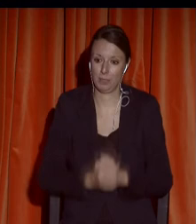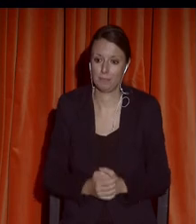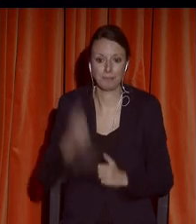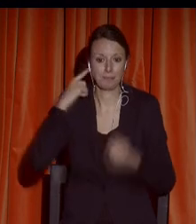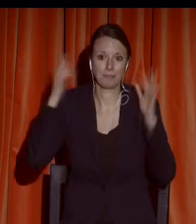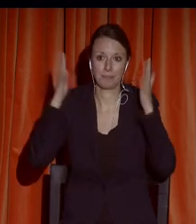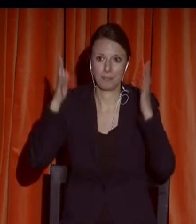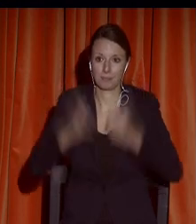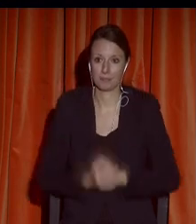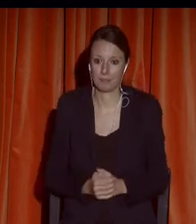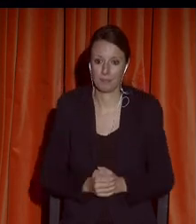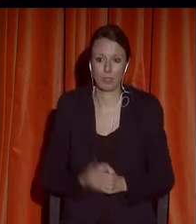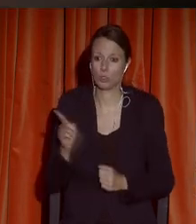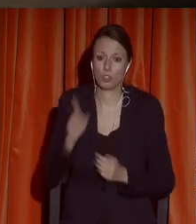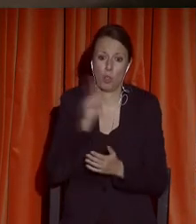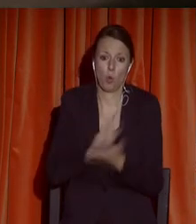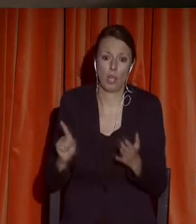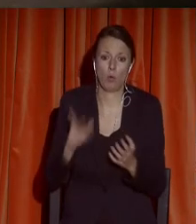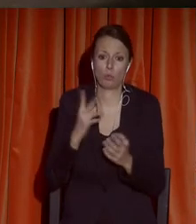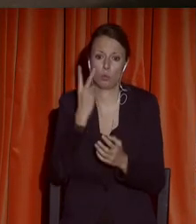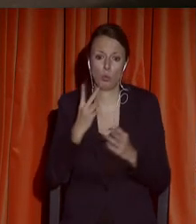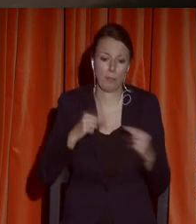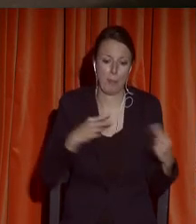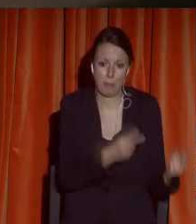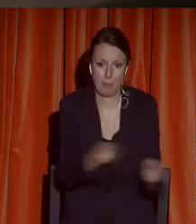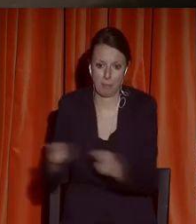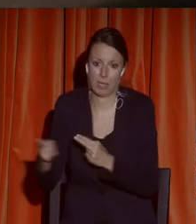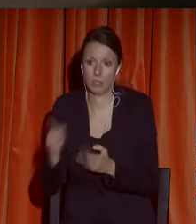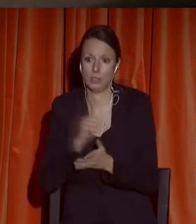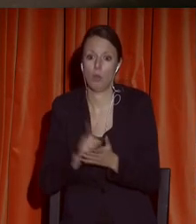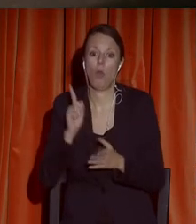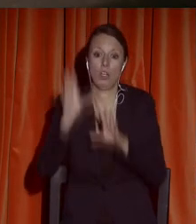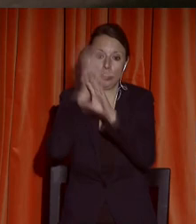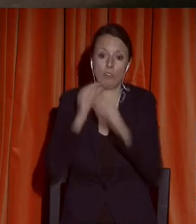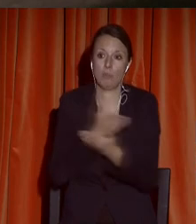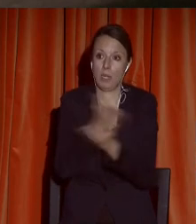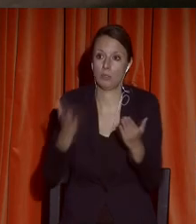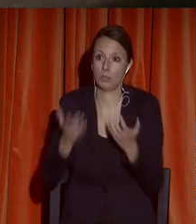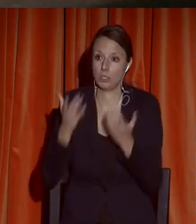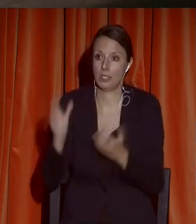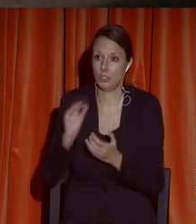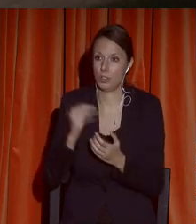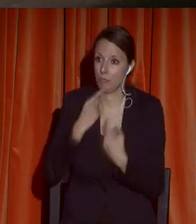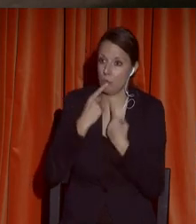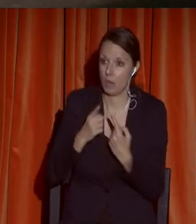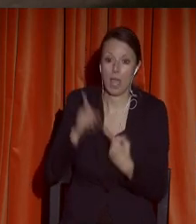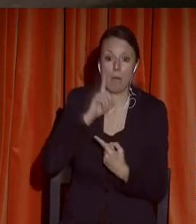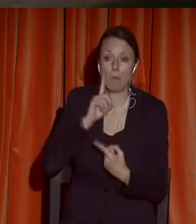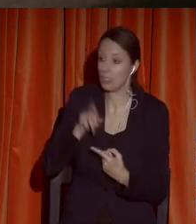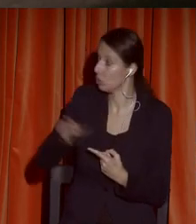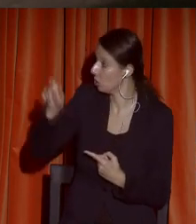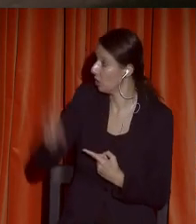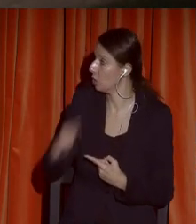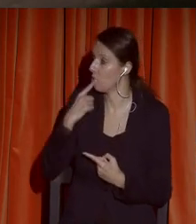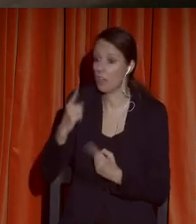Nie zdążyliśmy już drugiej serii, ale proszę państwa, chciałabym jeszcze jedno, pan podniósł, panie rzeczniku, niezwykle